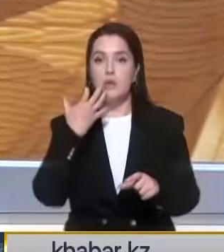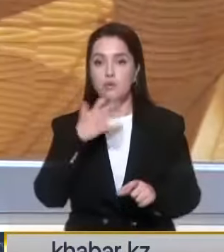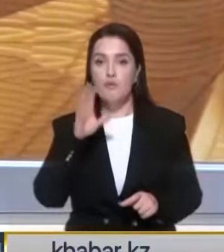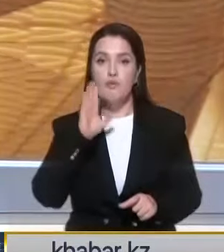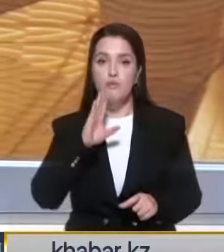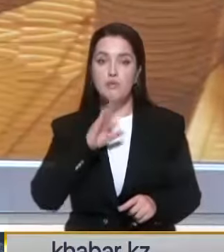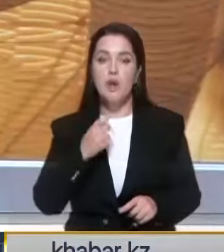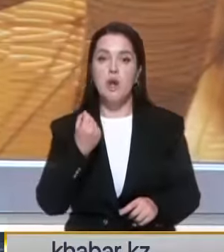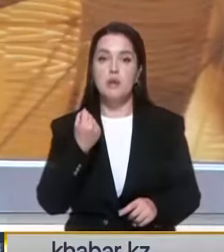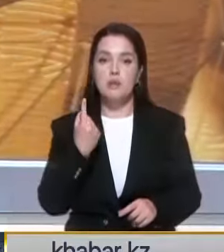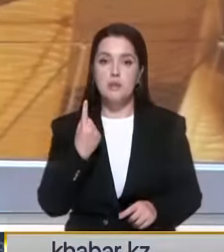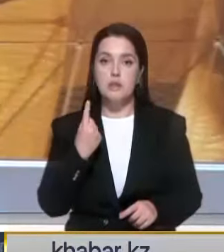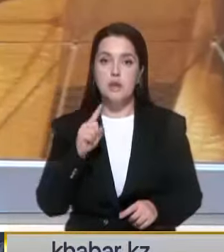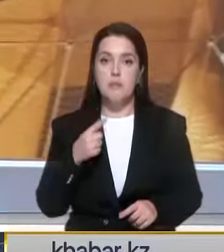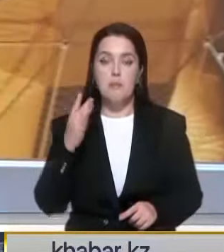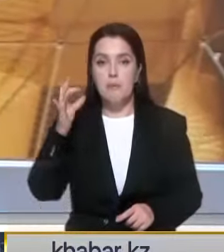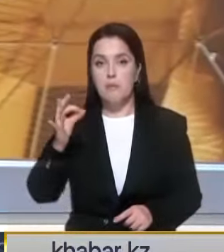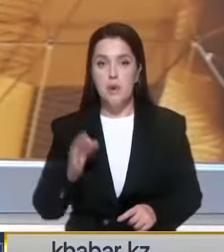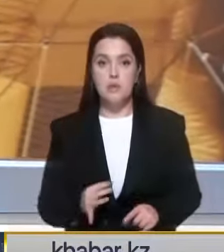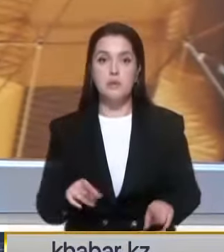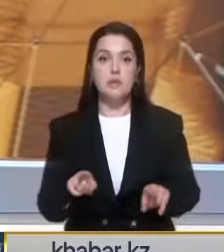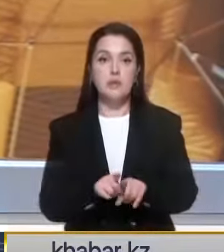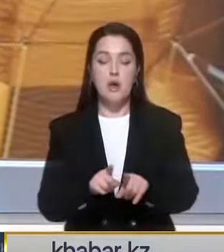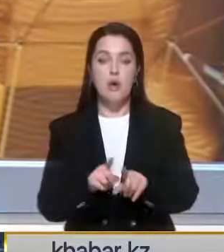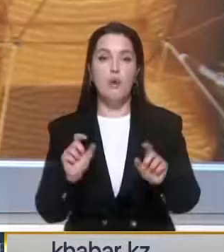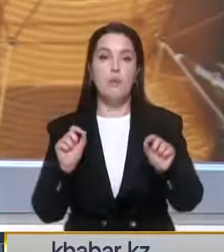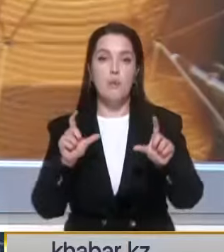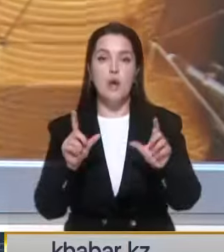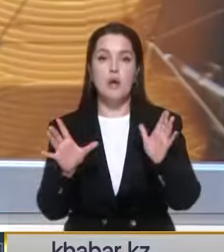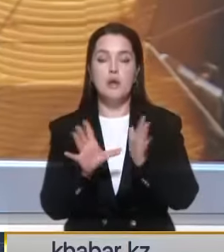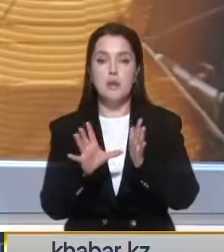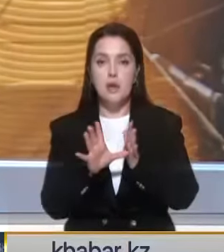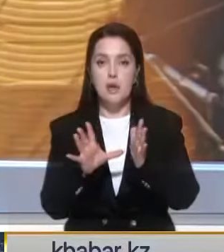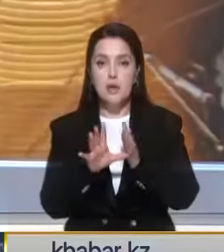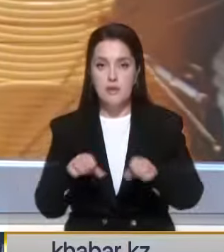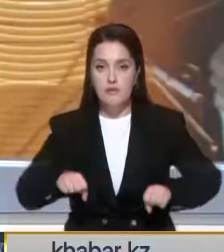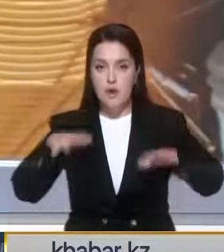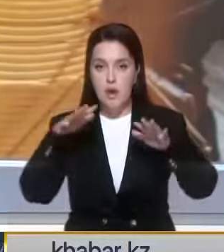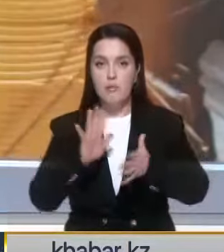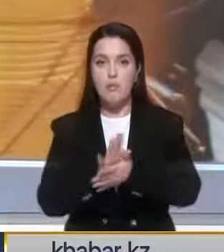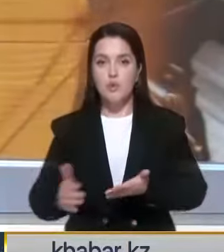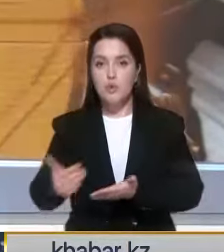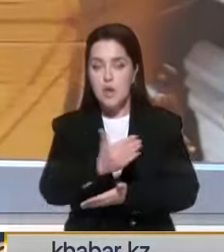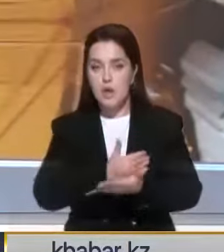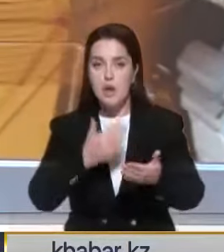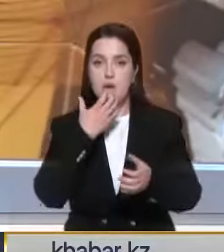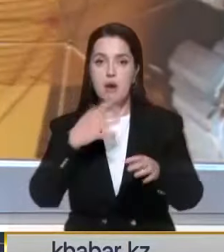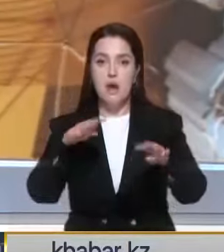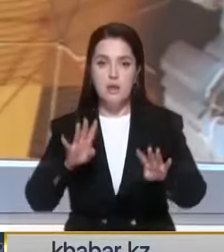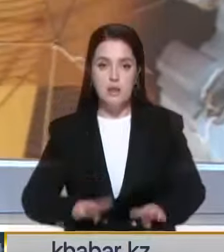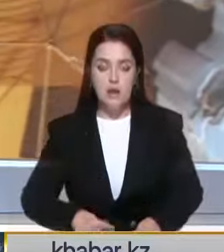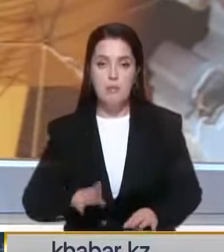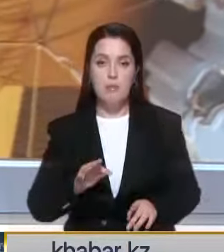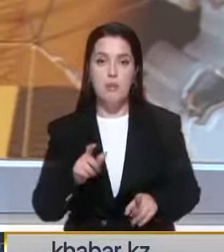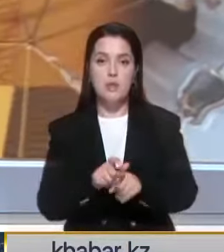на горячую воду почти на 11,5%. Отмечено также повышение на электроэнергию, вывоз мусора, центральное отопление, об этом